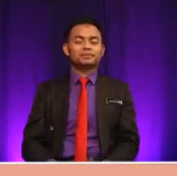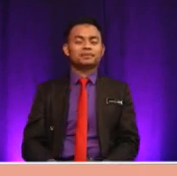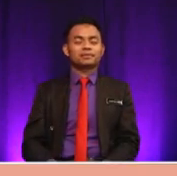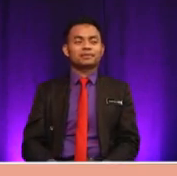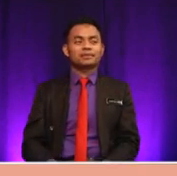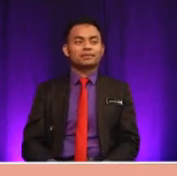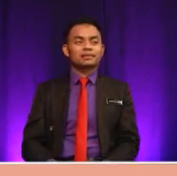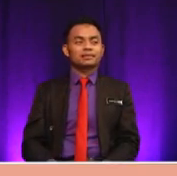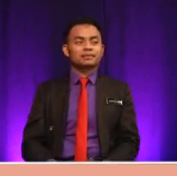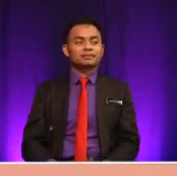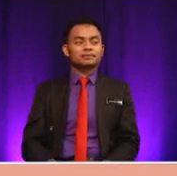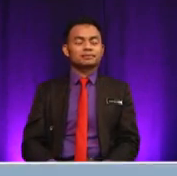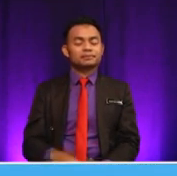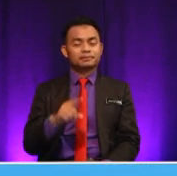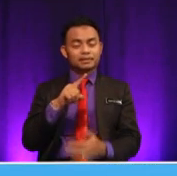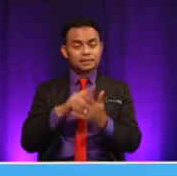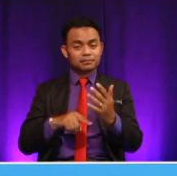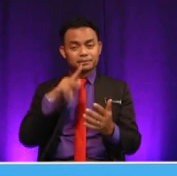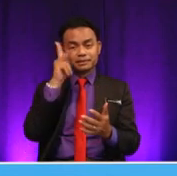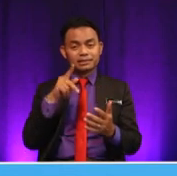dan jawaban anda